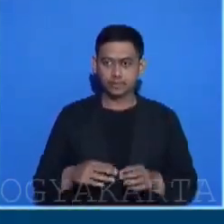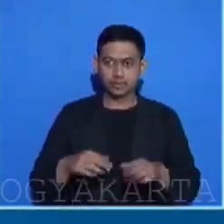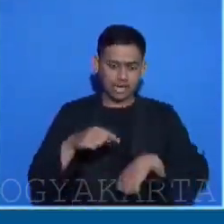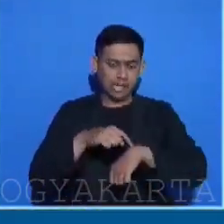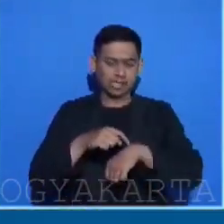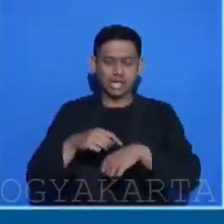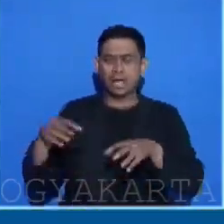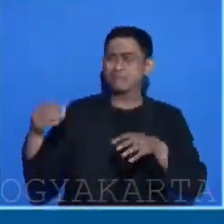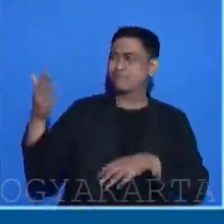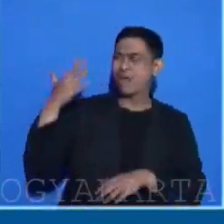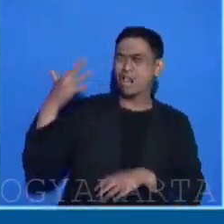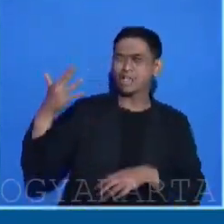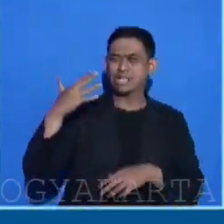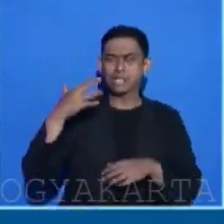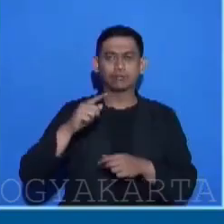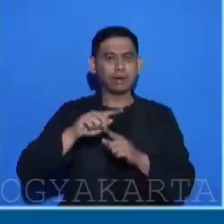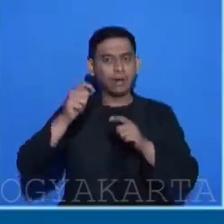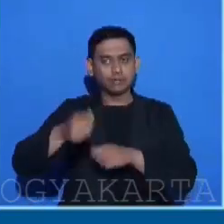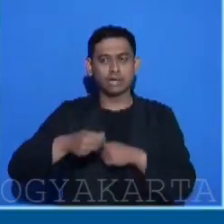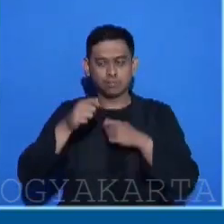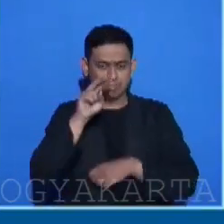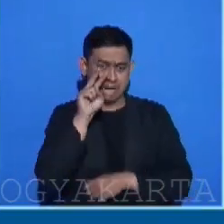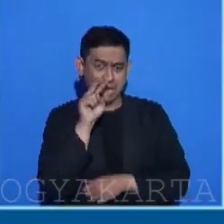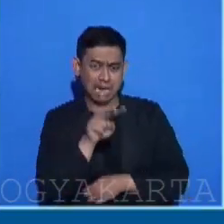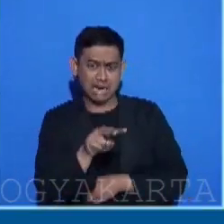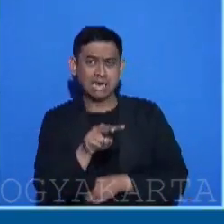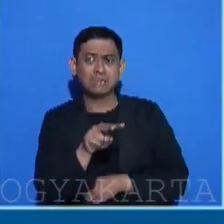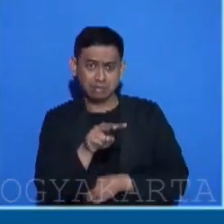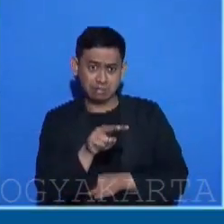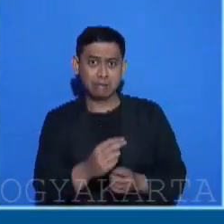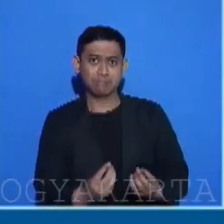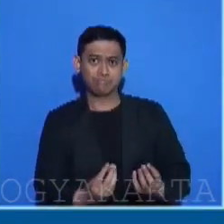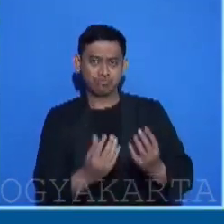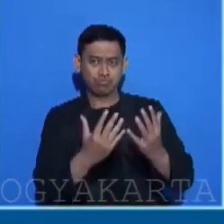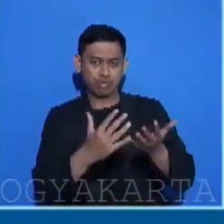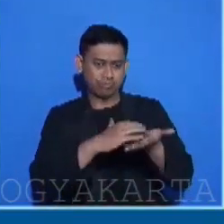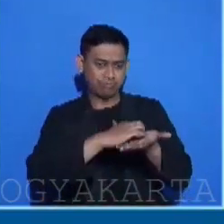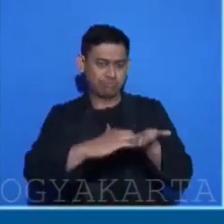inggilet kadang t kah Langkung Estu m tanan janganan